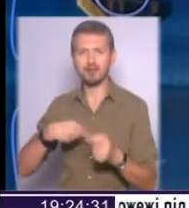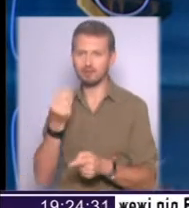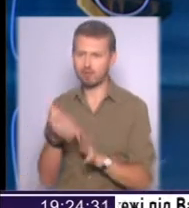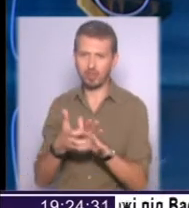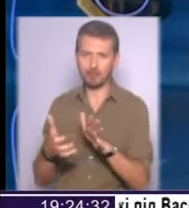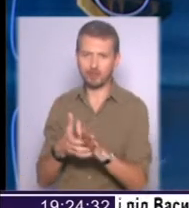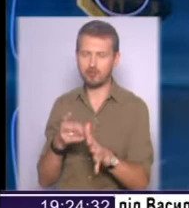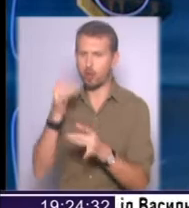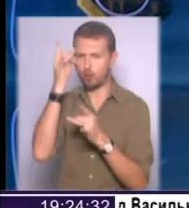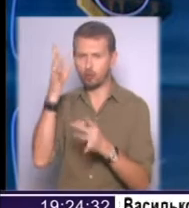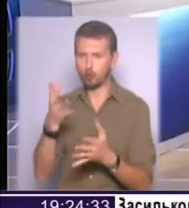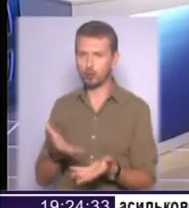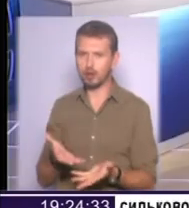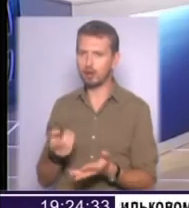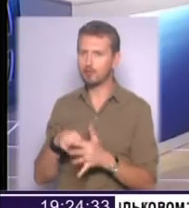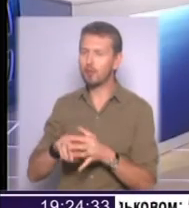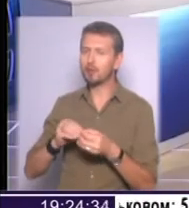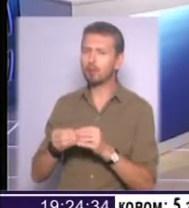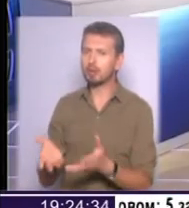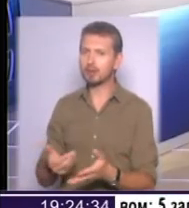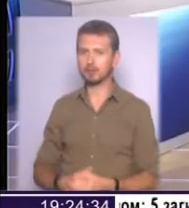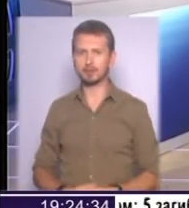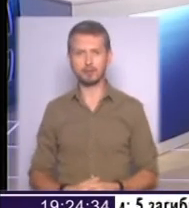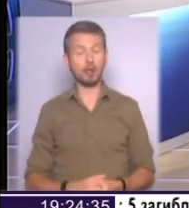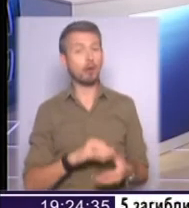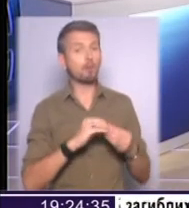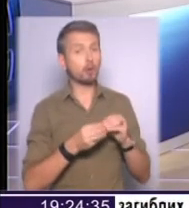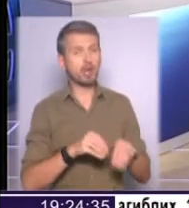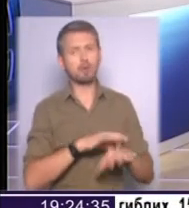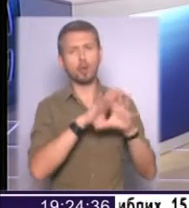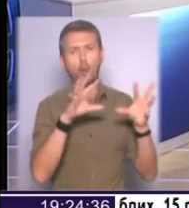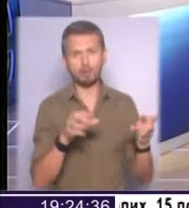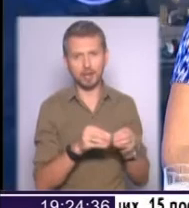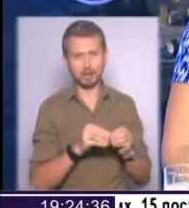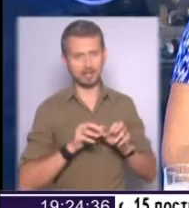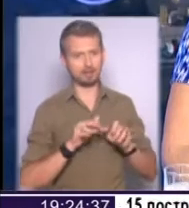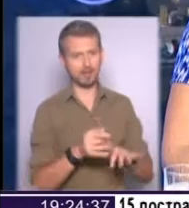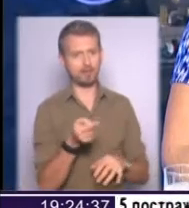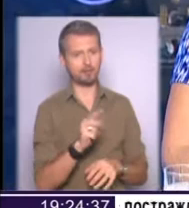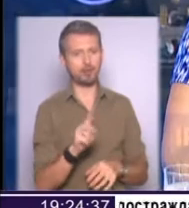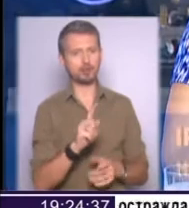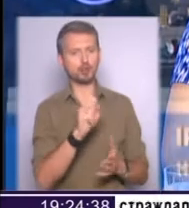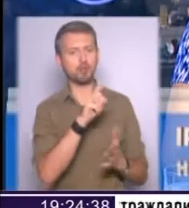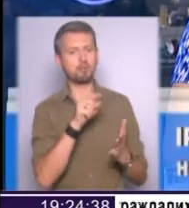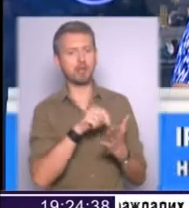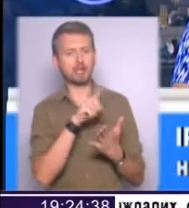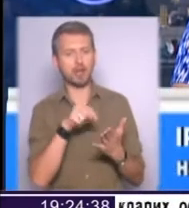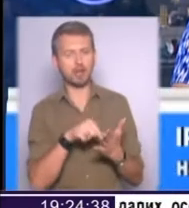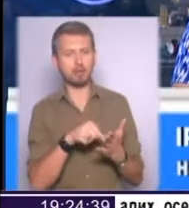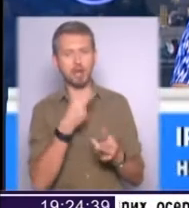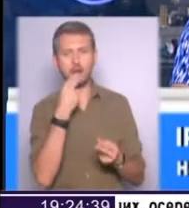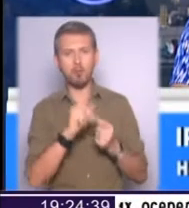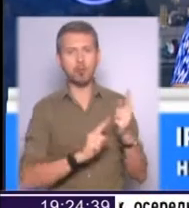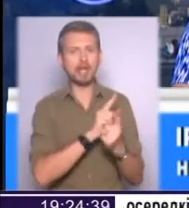на культуру. В чому ви бачите ці проблеми? Проблеми взагалі комплексні. Справа в тому, що питаннями